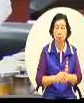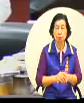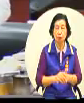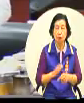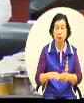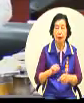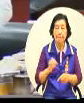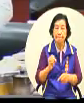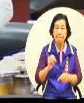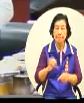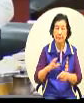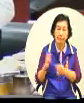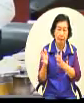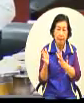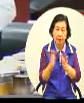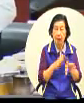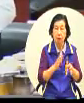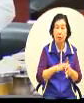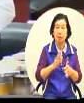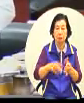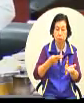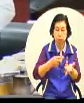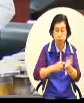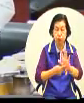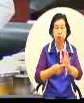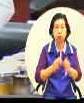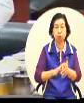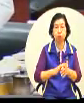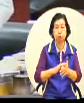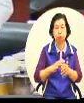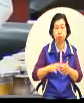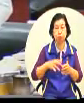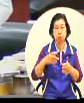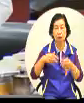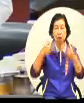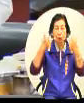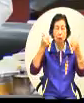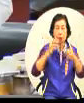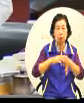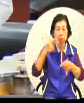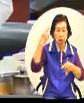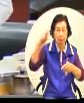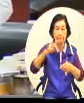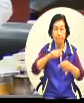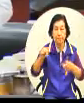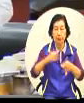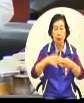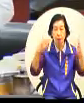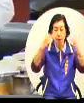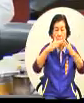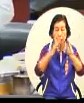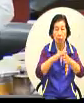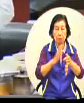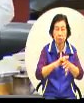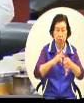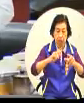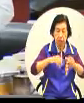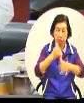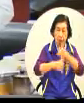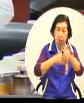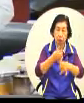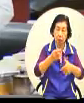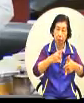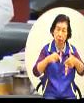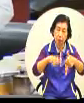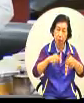住民族博物馆活化的一个检讨。那么我希望我